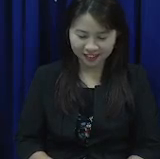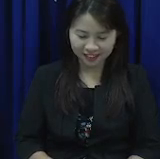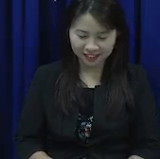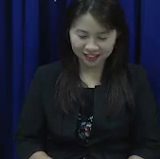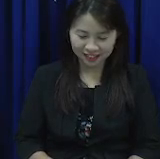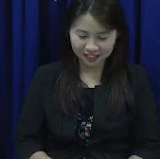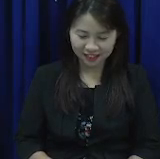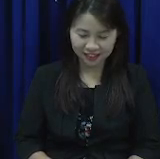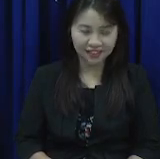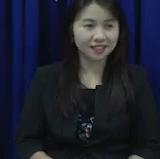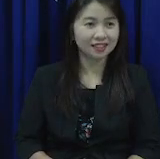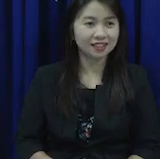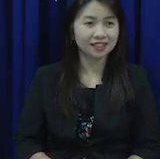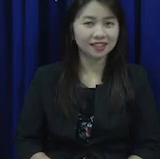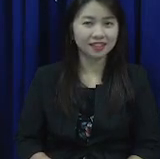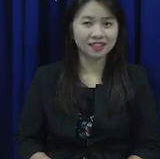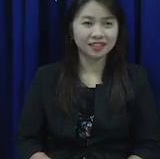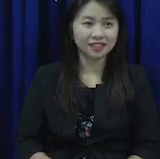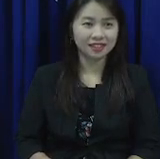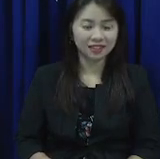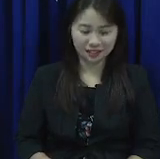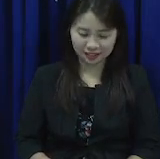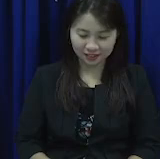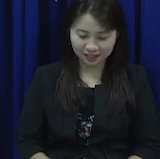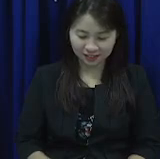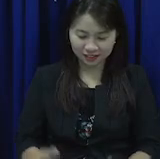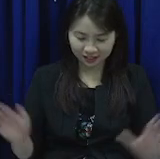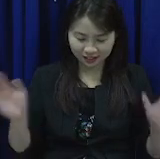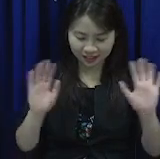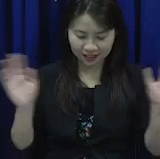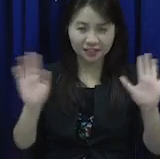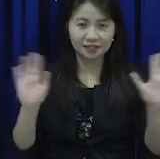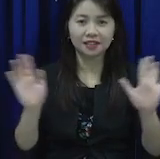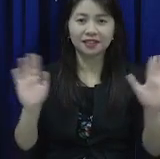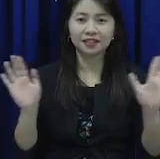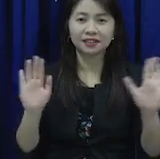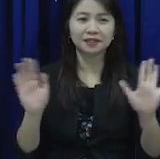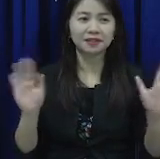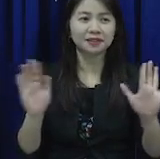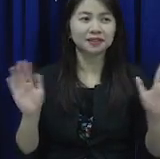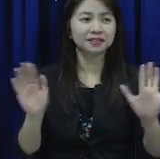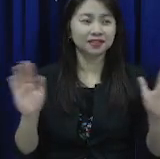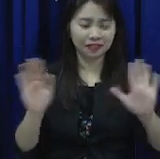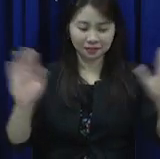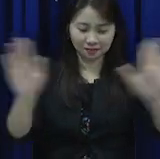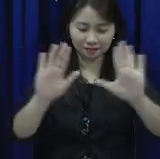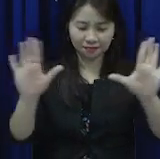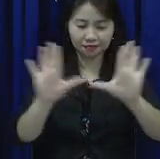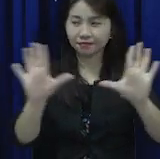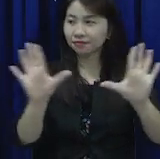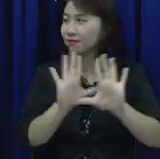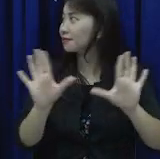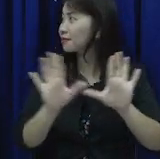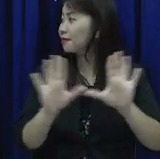nawawala wala Hello sound check test hello hello